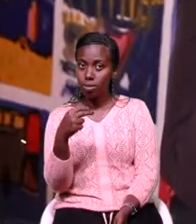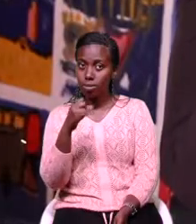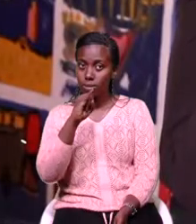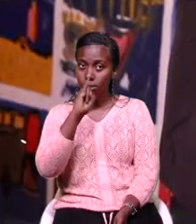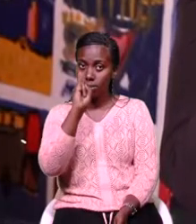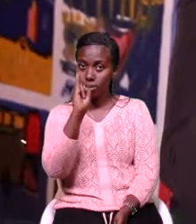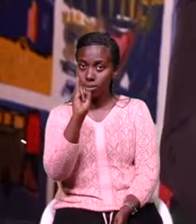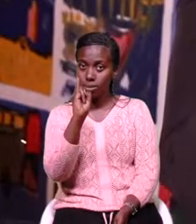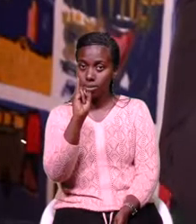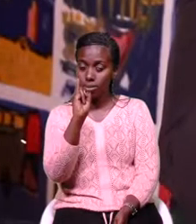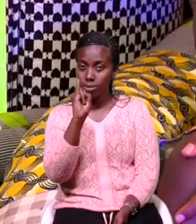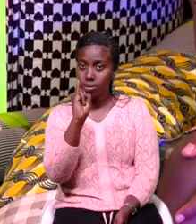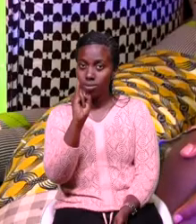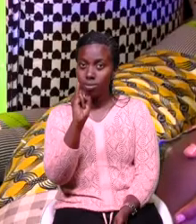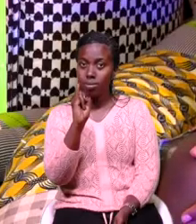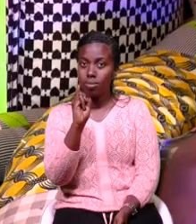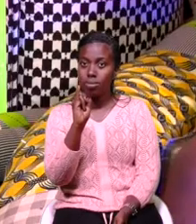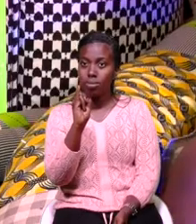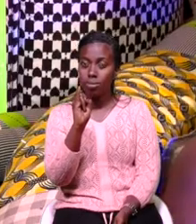I,